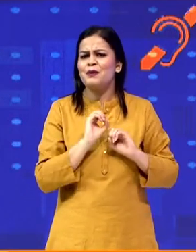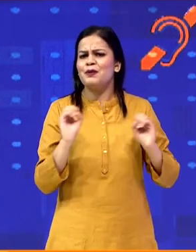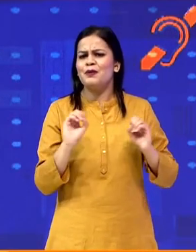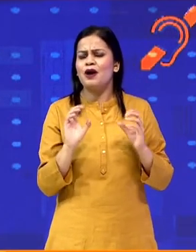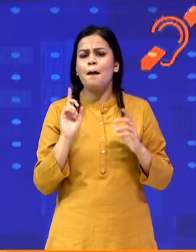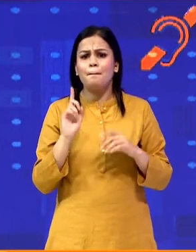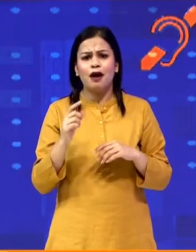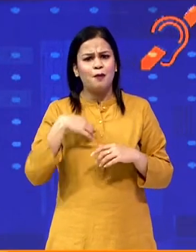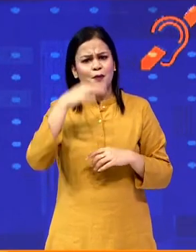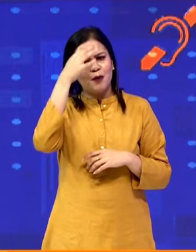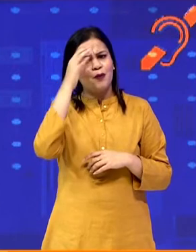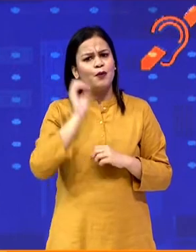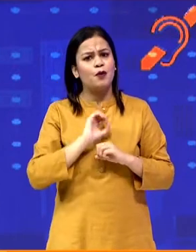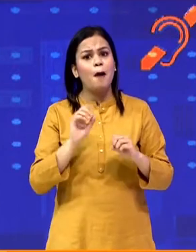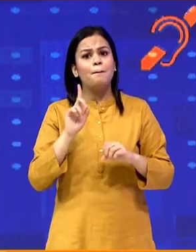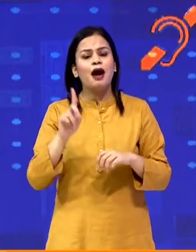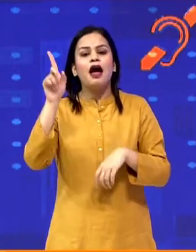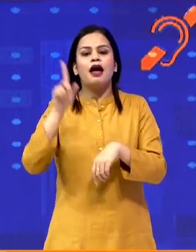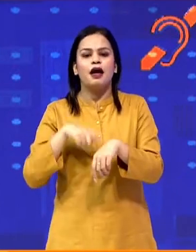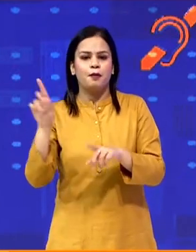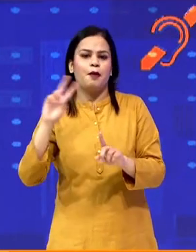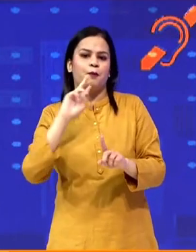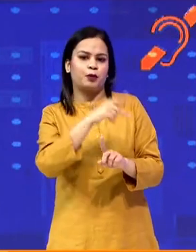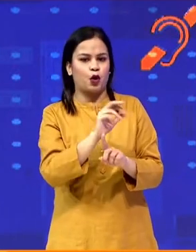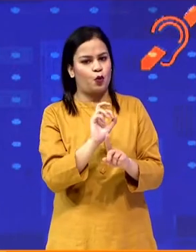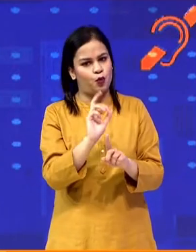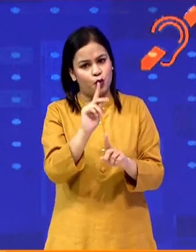लेकिन एक दफा का देना